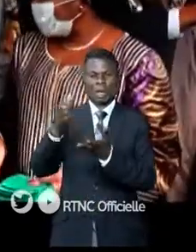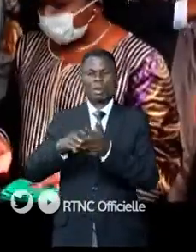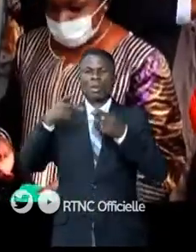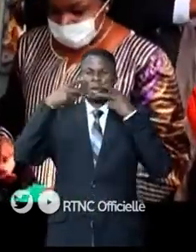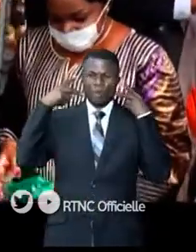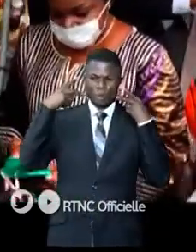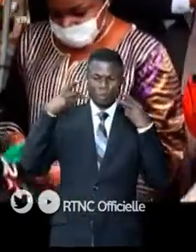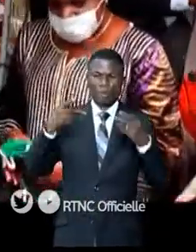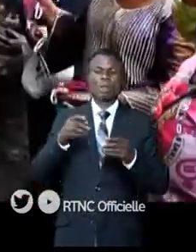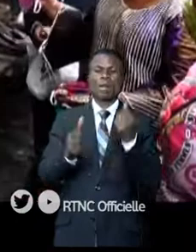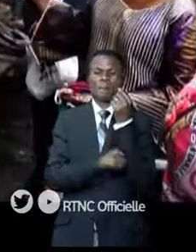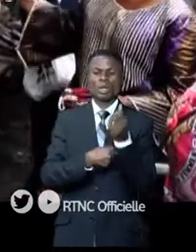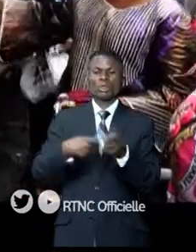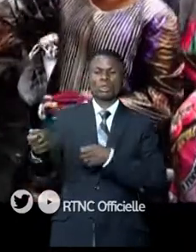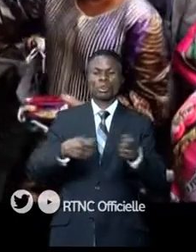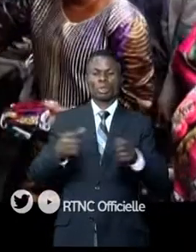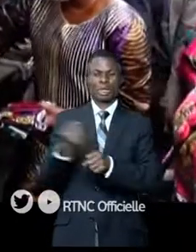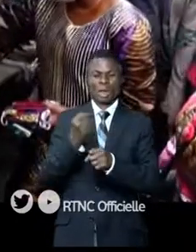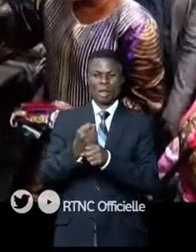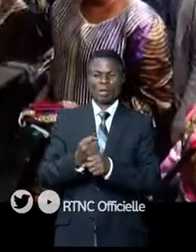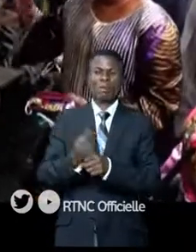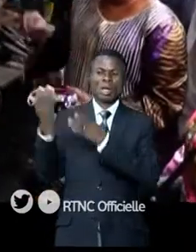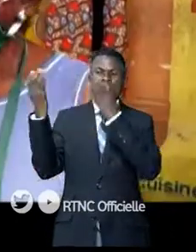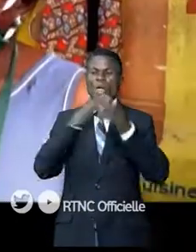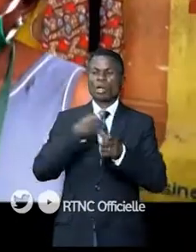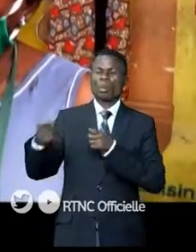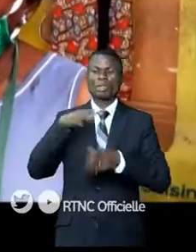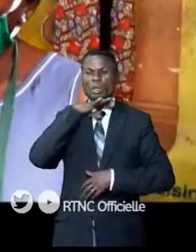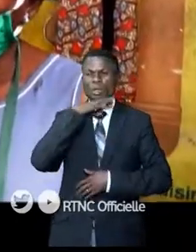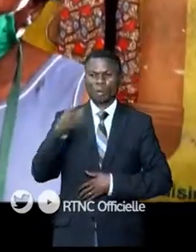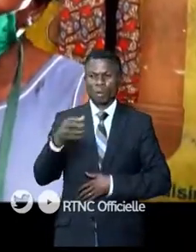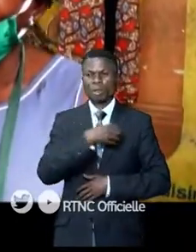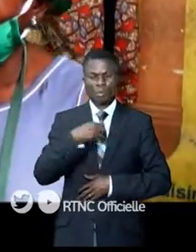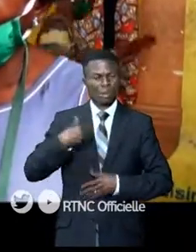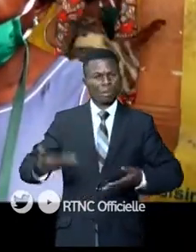masques aux occupants de cet espace de commerce général.